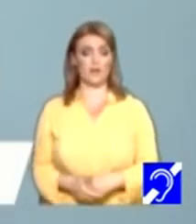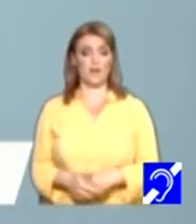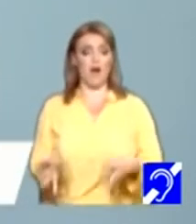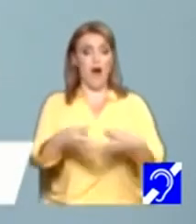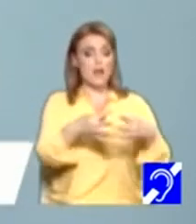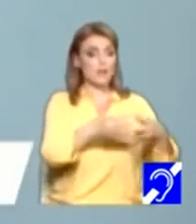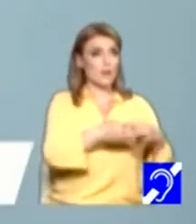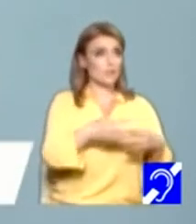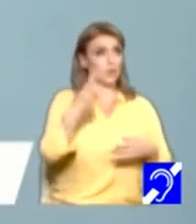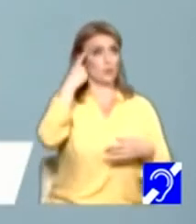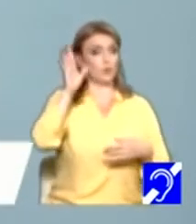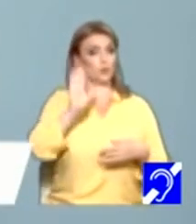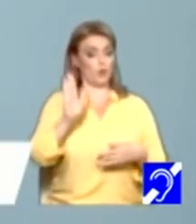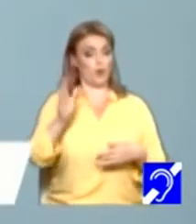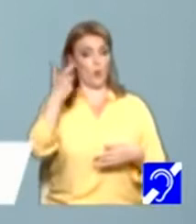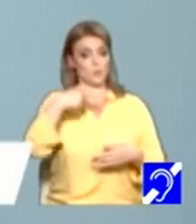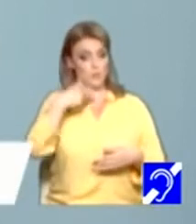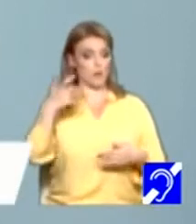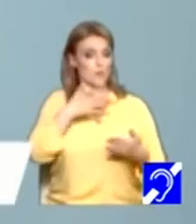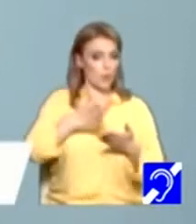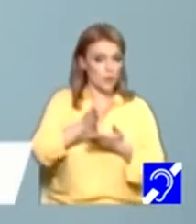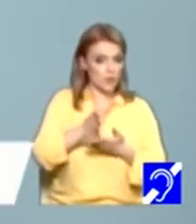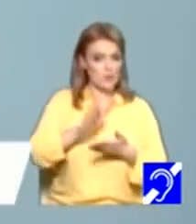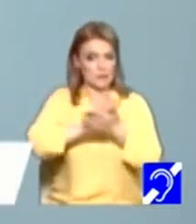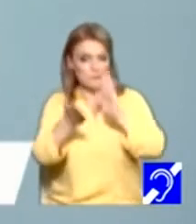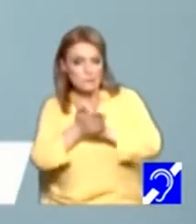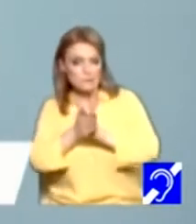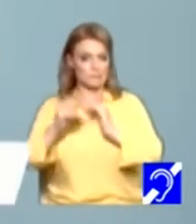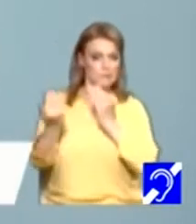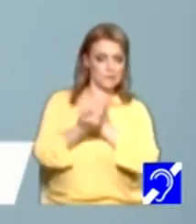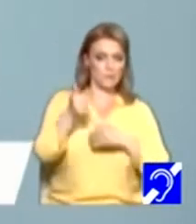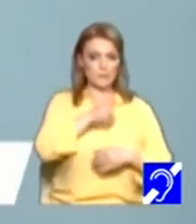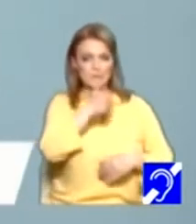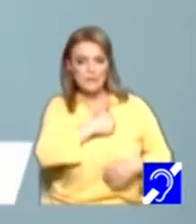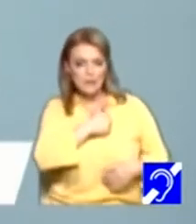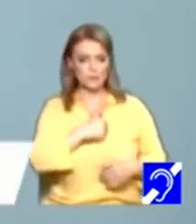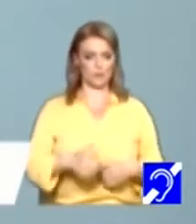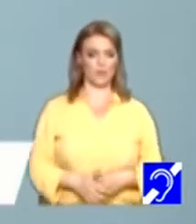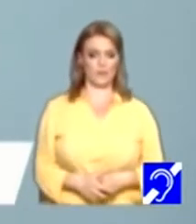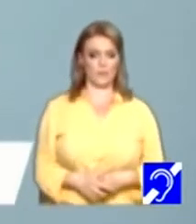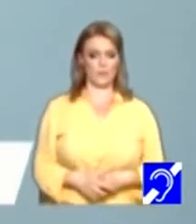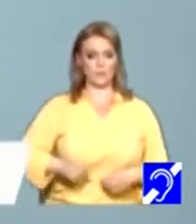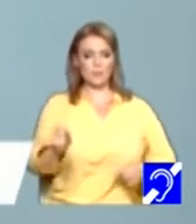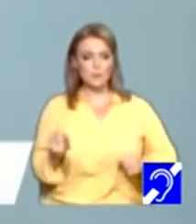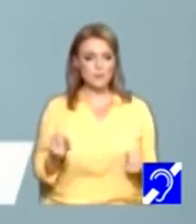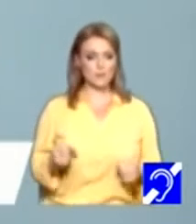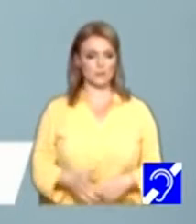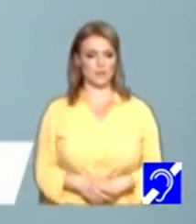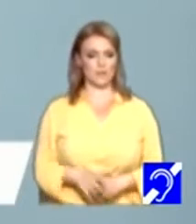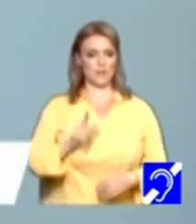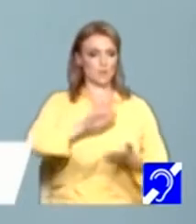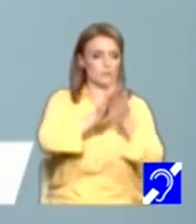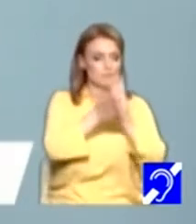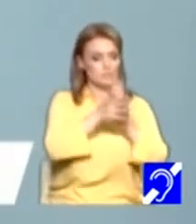geopolitic, politic, înțelegeri din culise, înțelegeri prin lângă